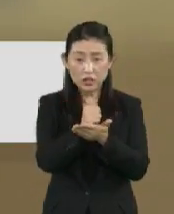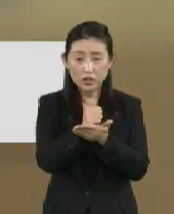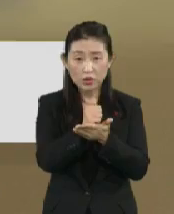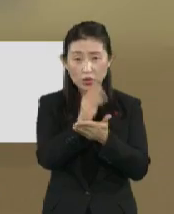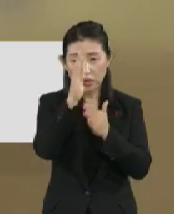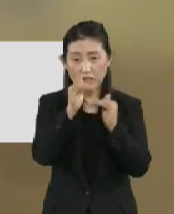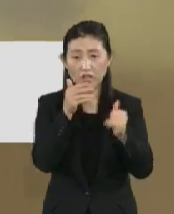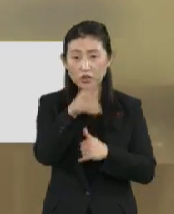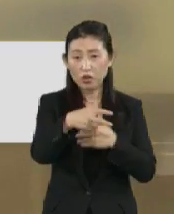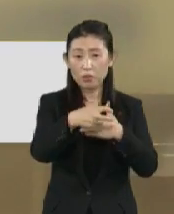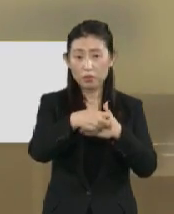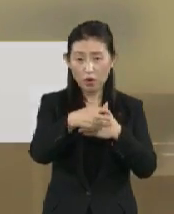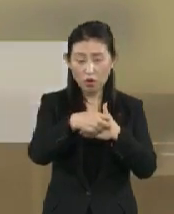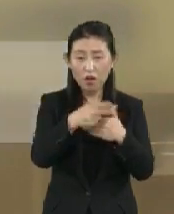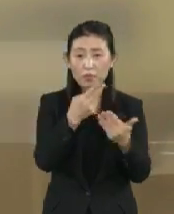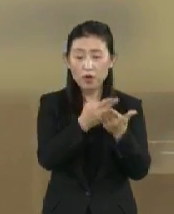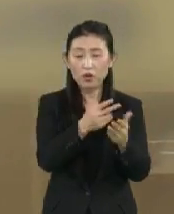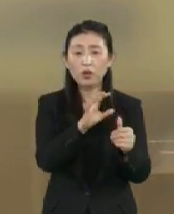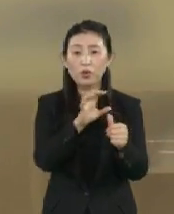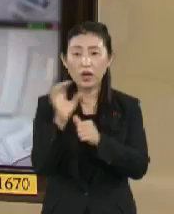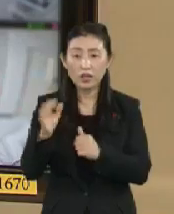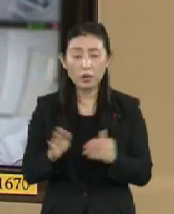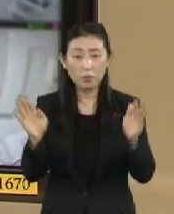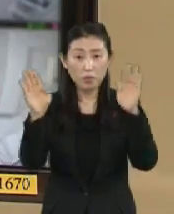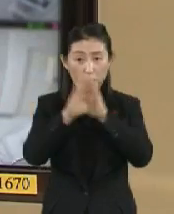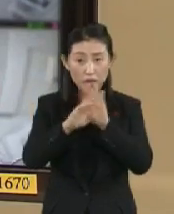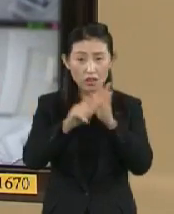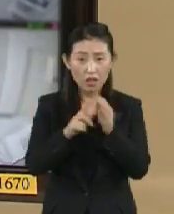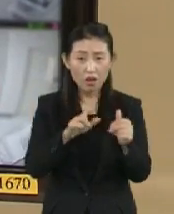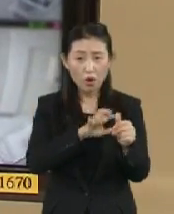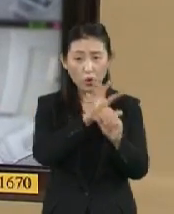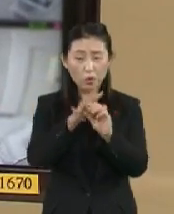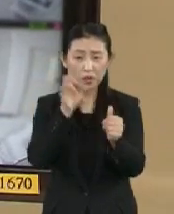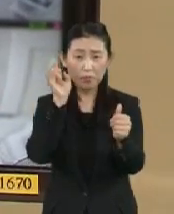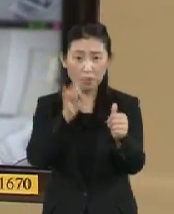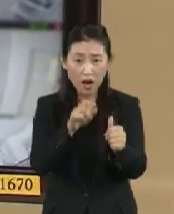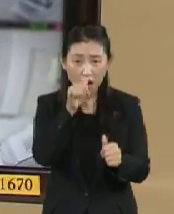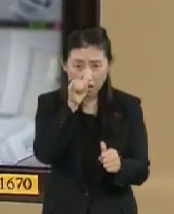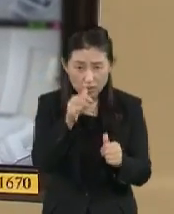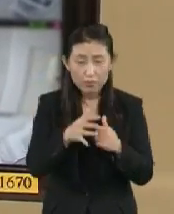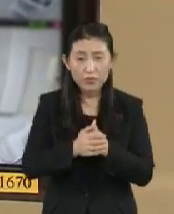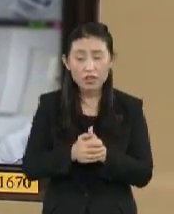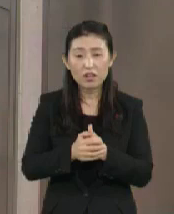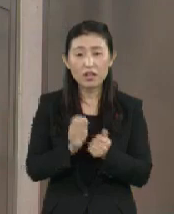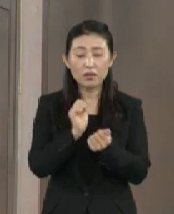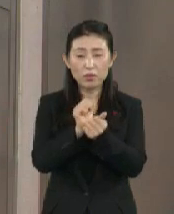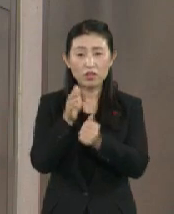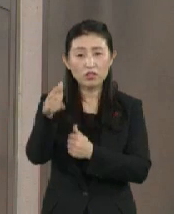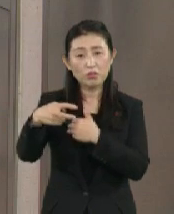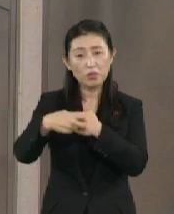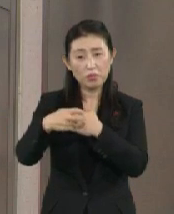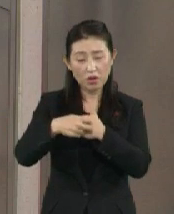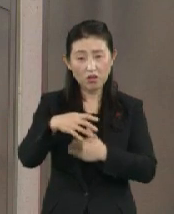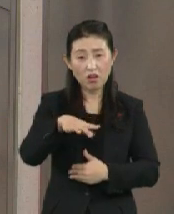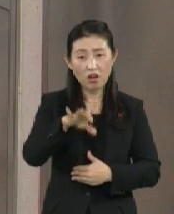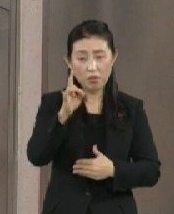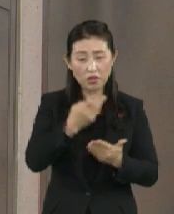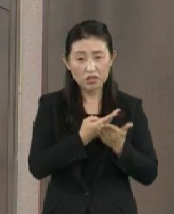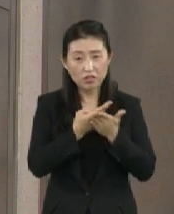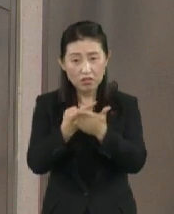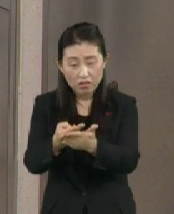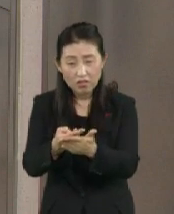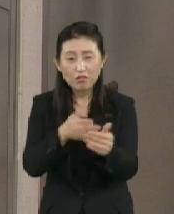중증환자 전단 병상으로 활용하고 심야시간 코로나 응급 환자 발생시 감염병전담병원에